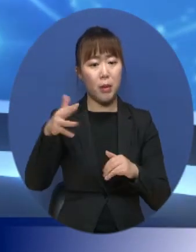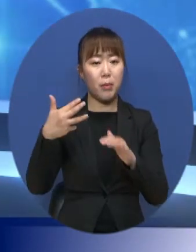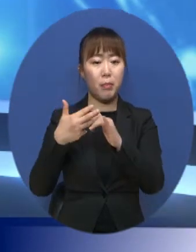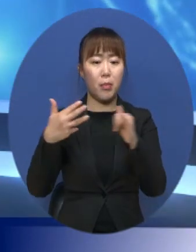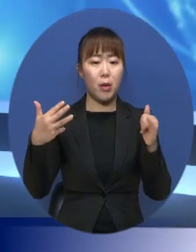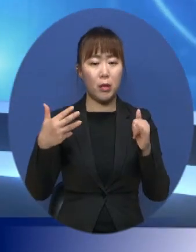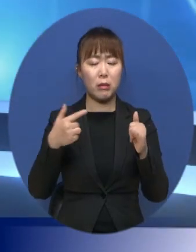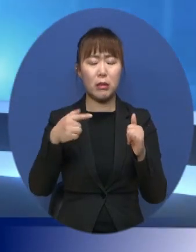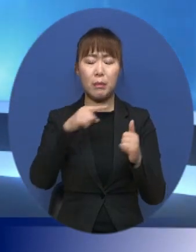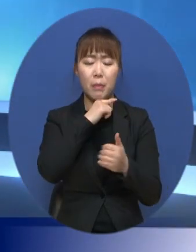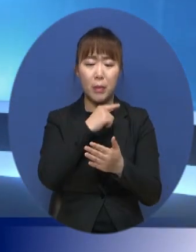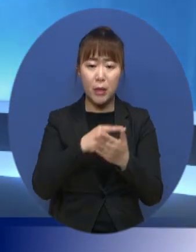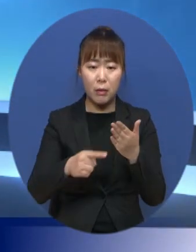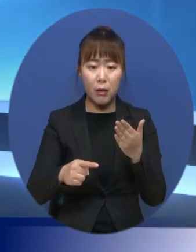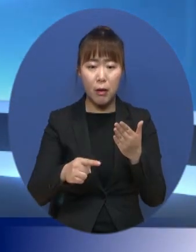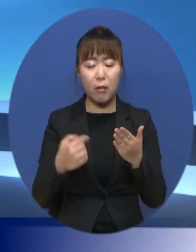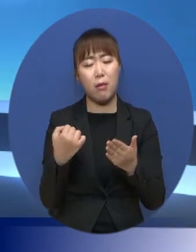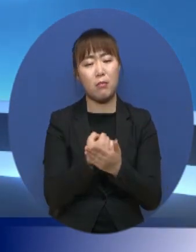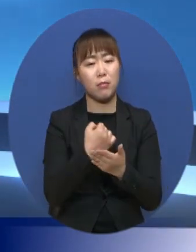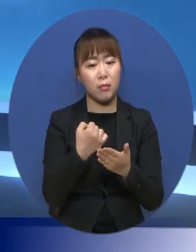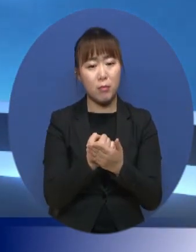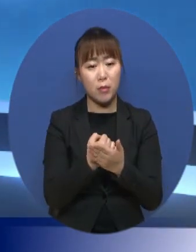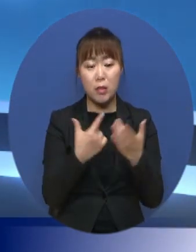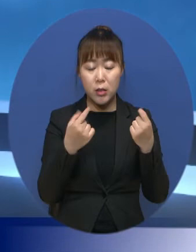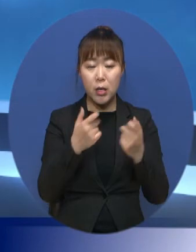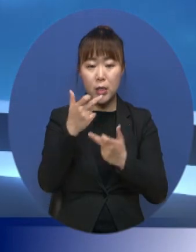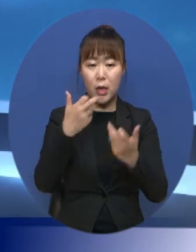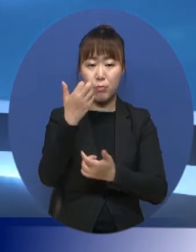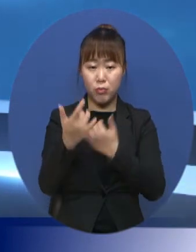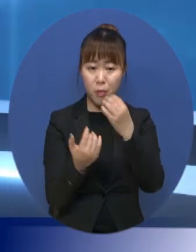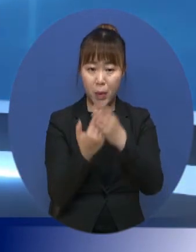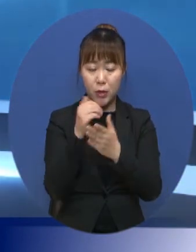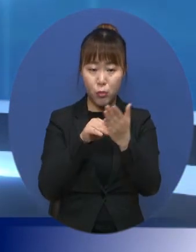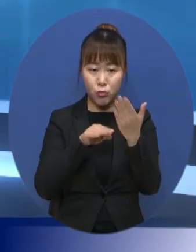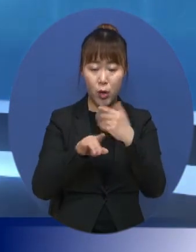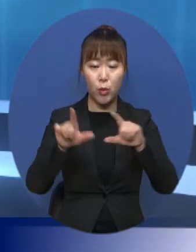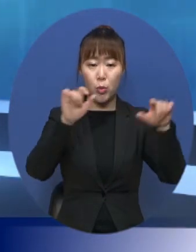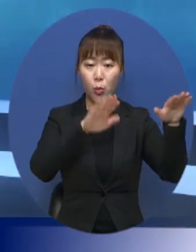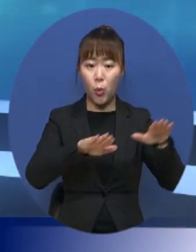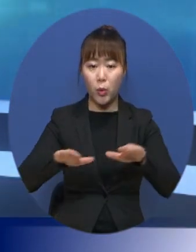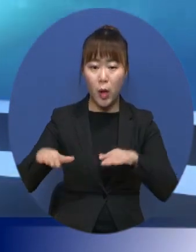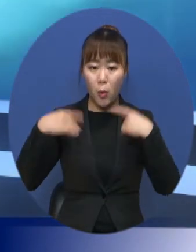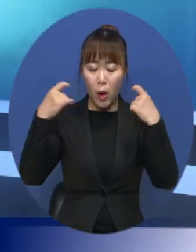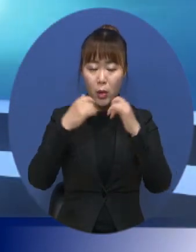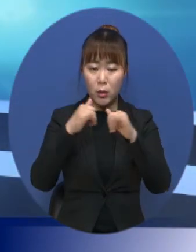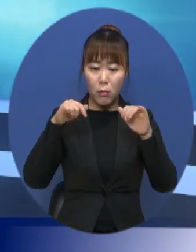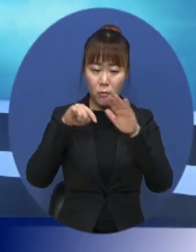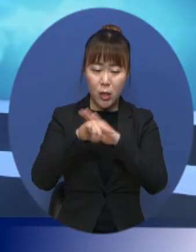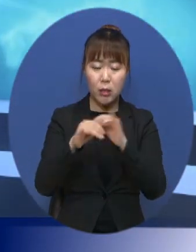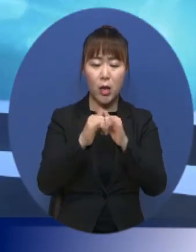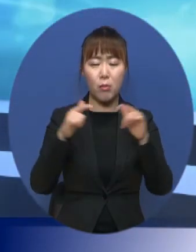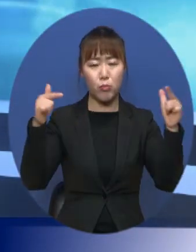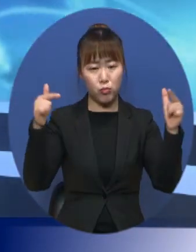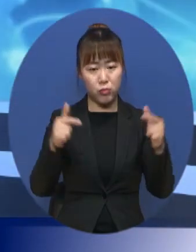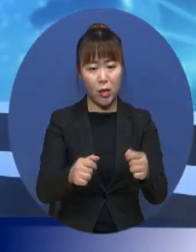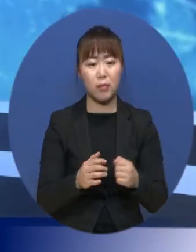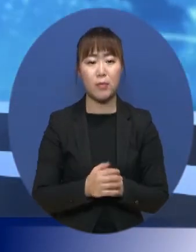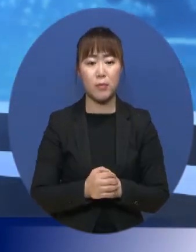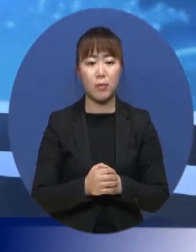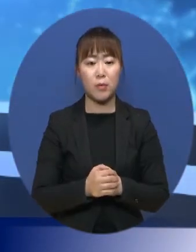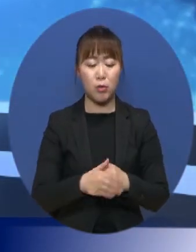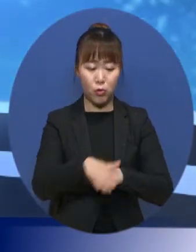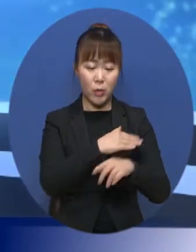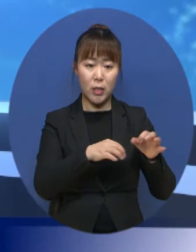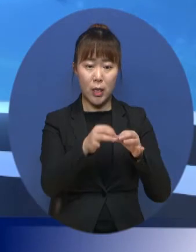입은 안타까운 일도 있었는데요. 산불 발생 이후 동해안 관광지를 찾는 사람이 급격히 줄었습니다.